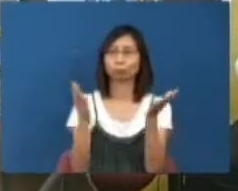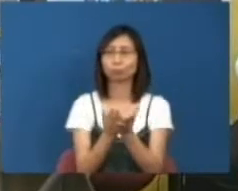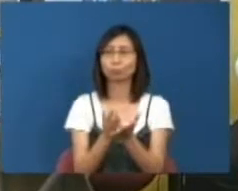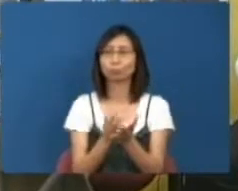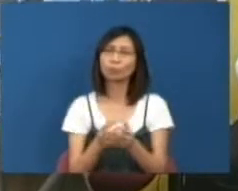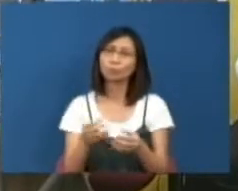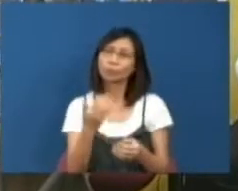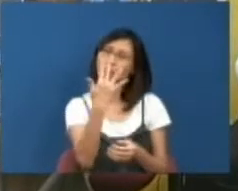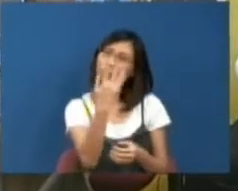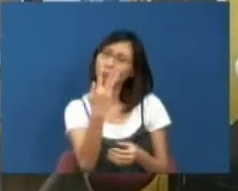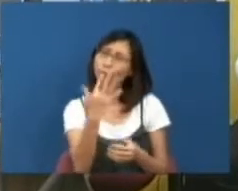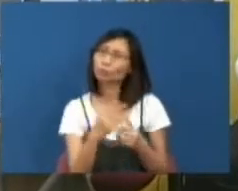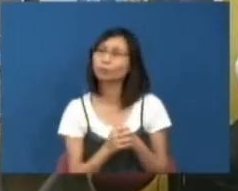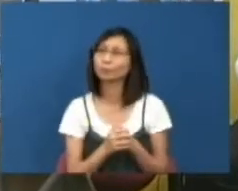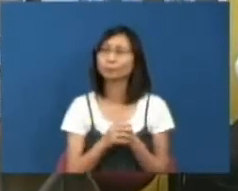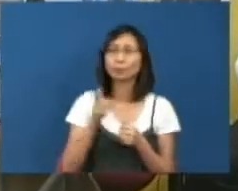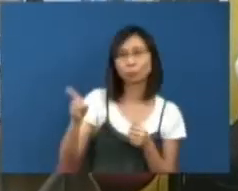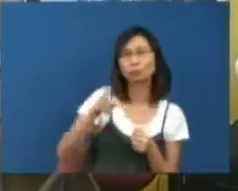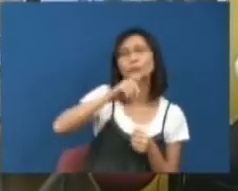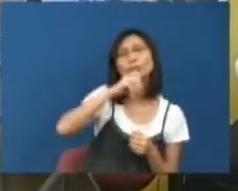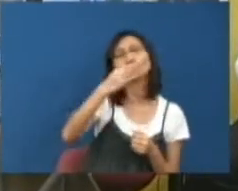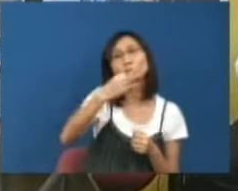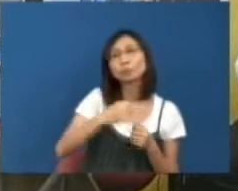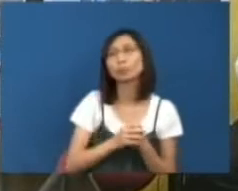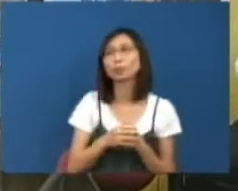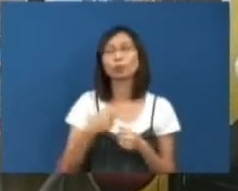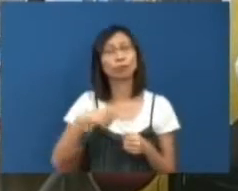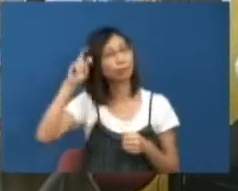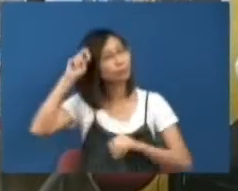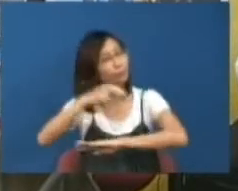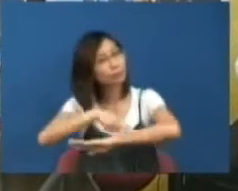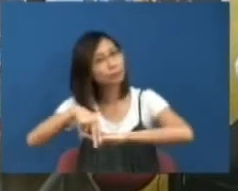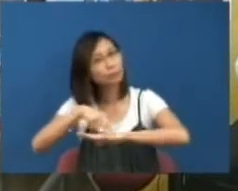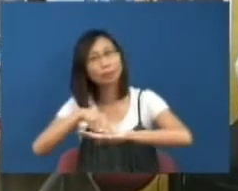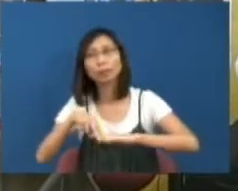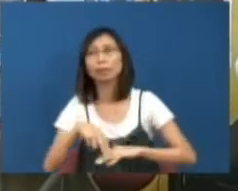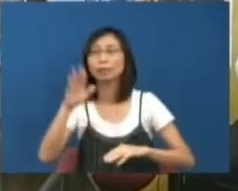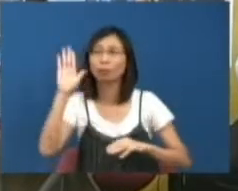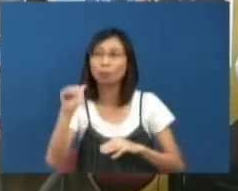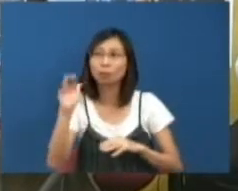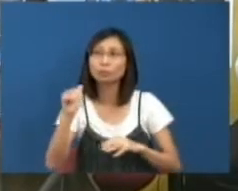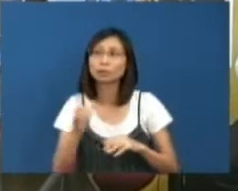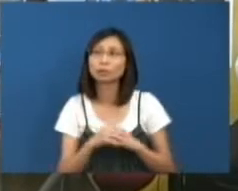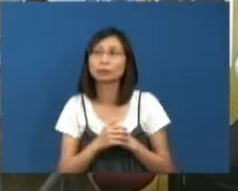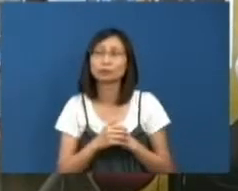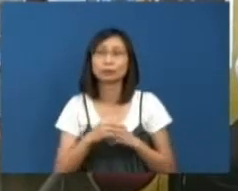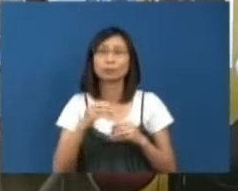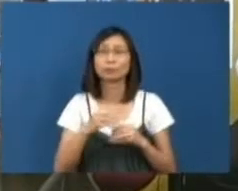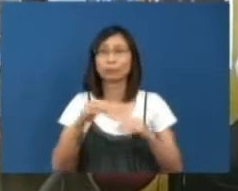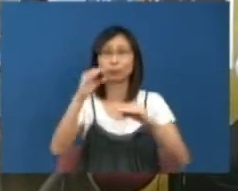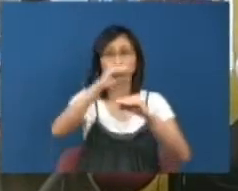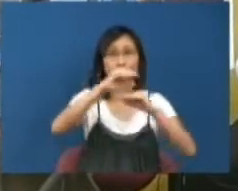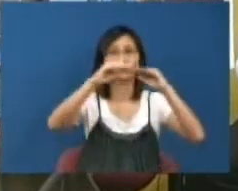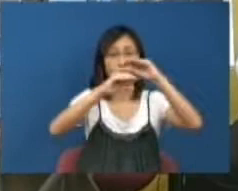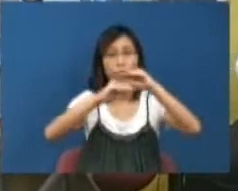隻咧？又要嗱，譬如呢度有三大隻啦嚇。 係，我呢個設計咧就係可以安又逐層逐層加落去